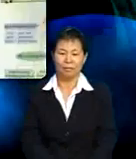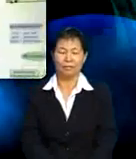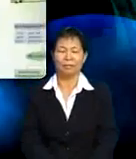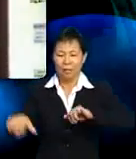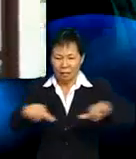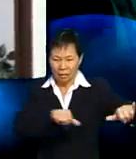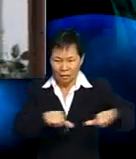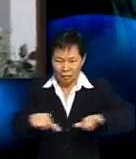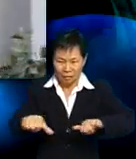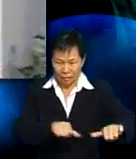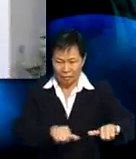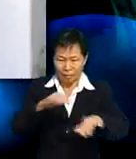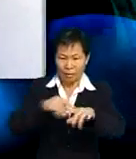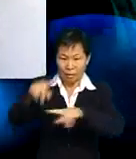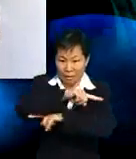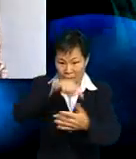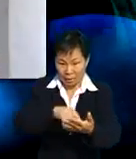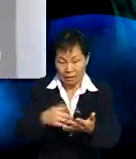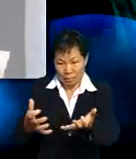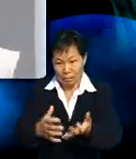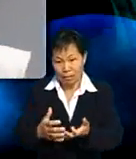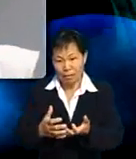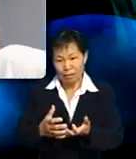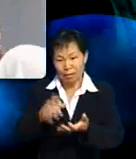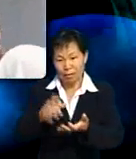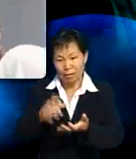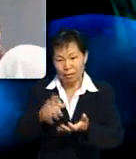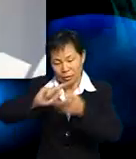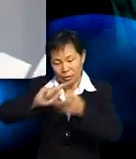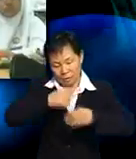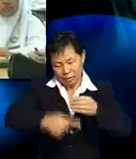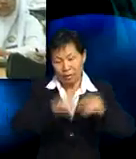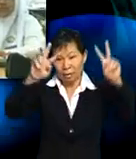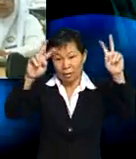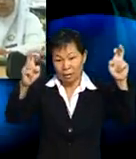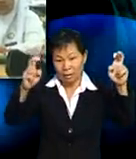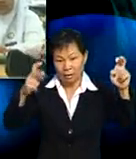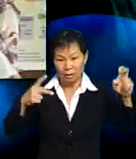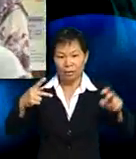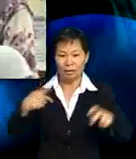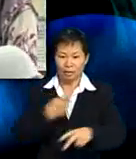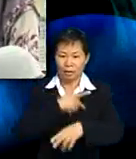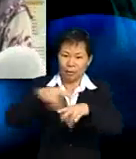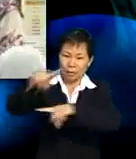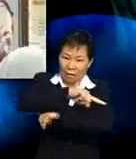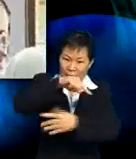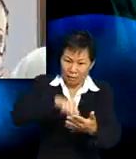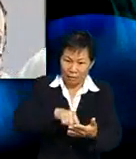Sebagai aktiviti pengumpulan tamu pada hari ini, kamu dikehendaki untuk menulis karangan tentang tajuk perbincangan kita pada hari ini,